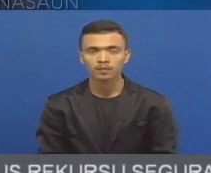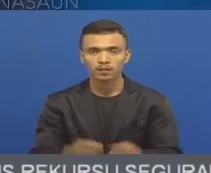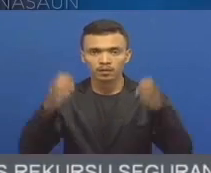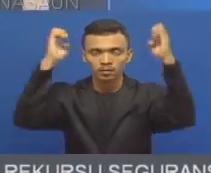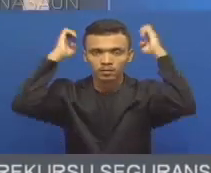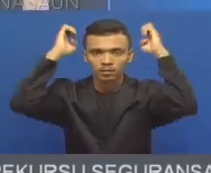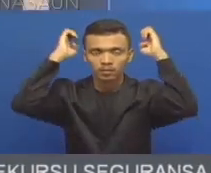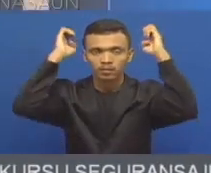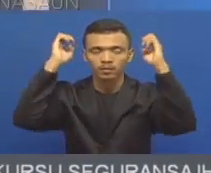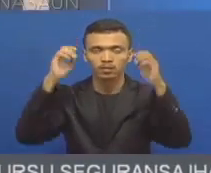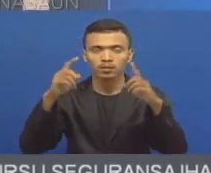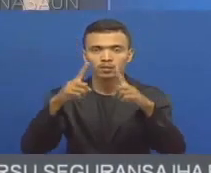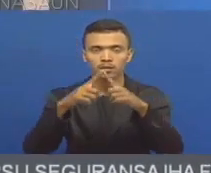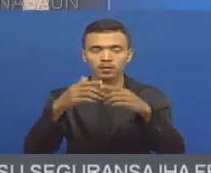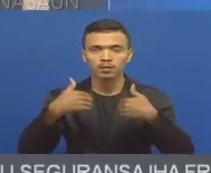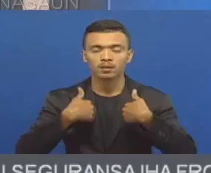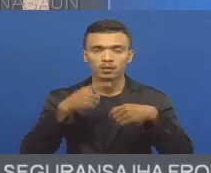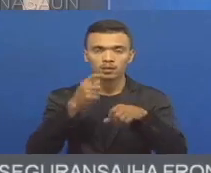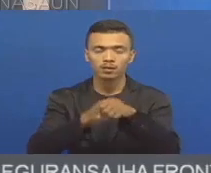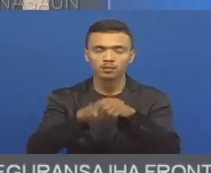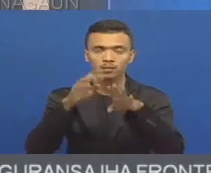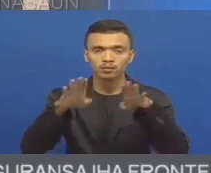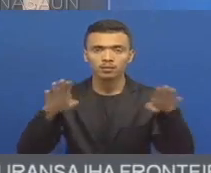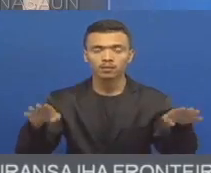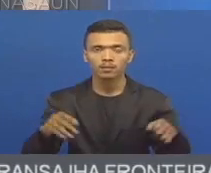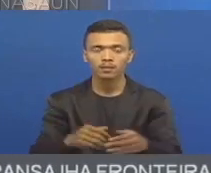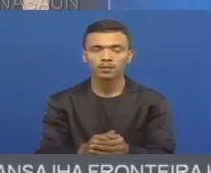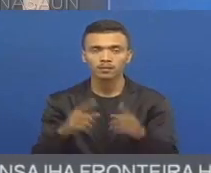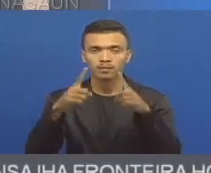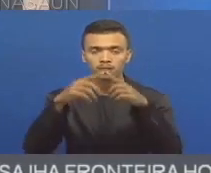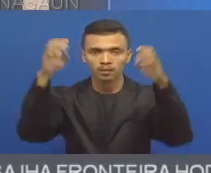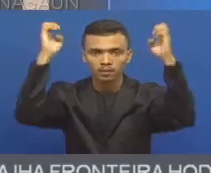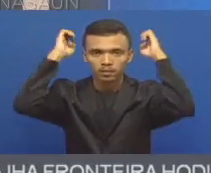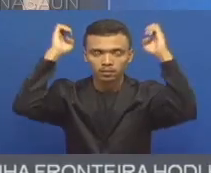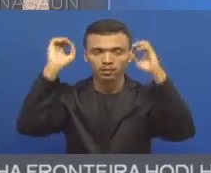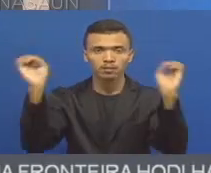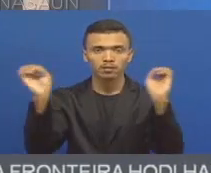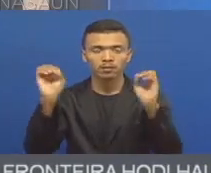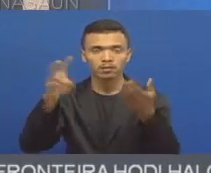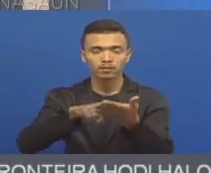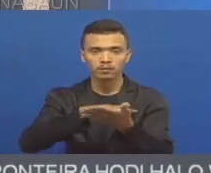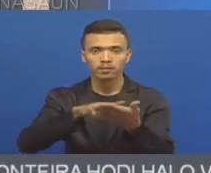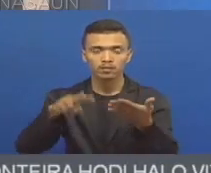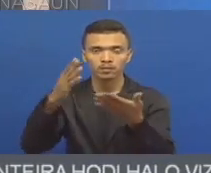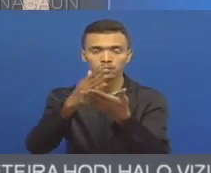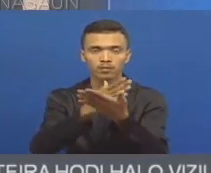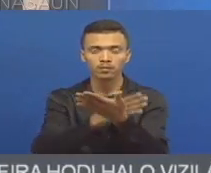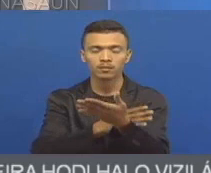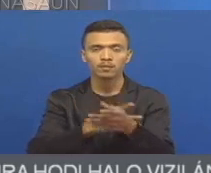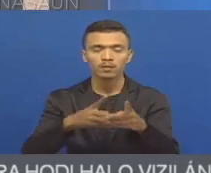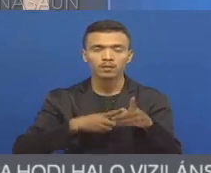edukasaun iya tempo labarik nia nabi halai liba edukasaun non violencia nomos insatu promove direitos humanos